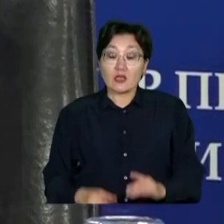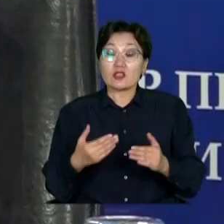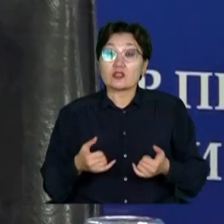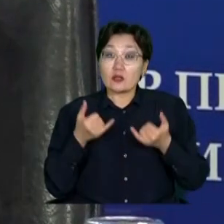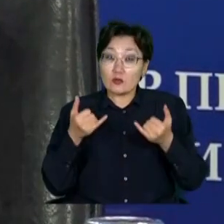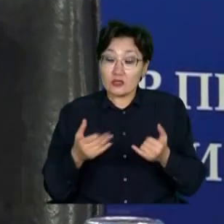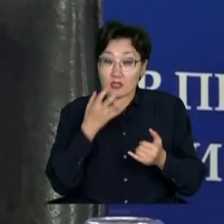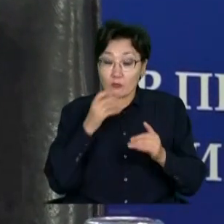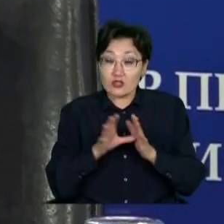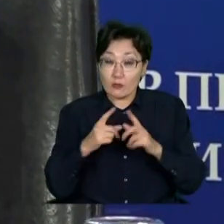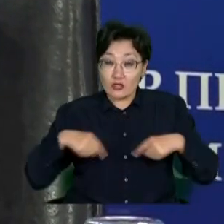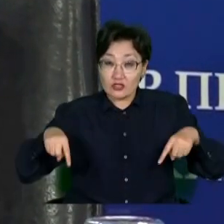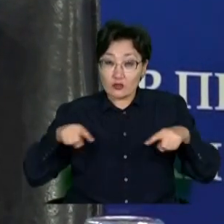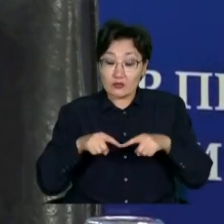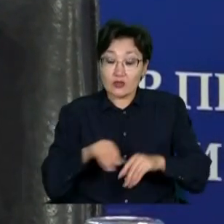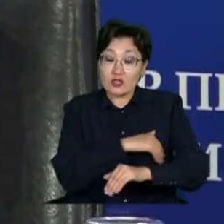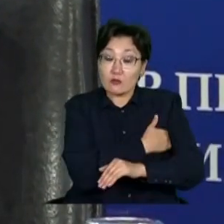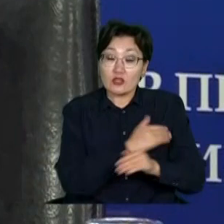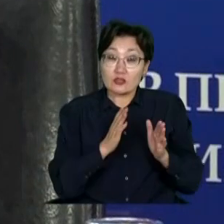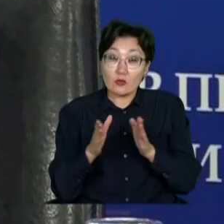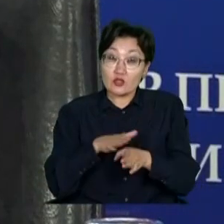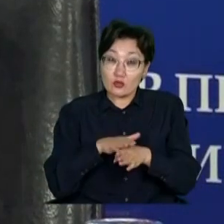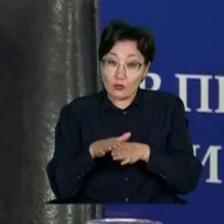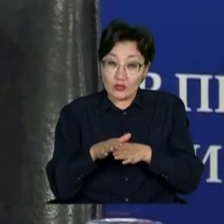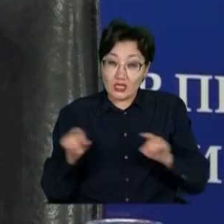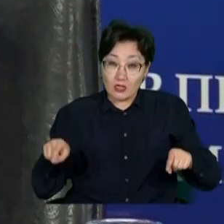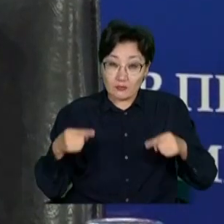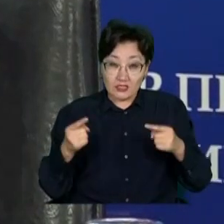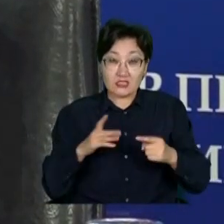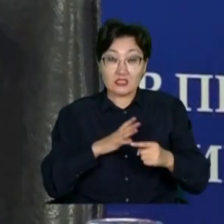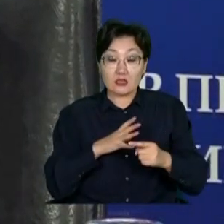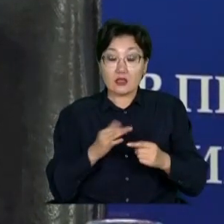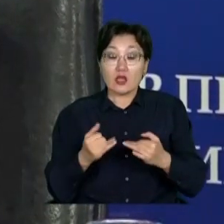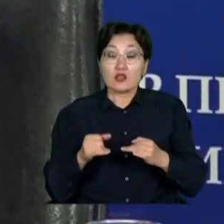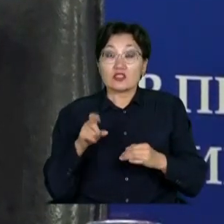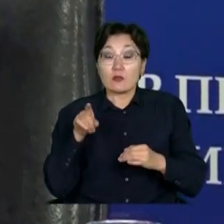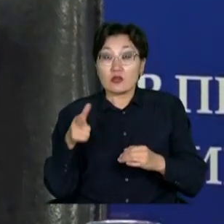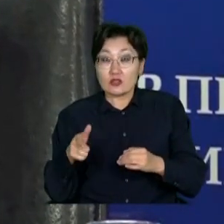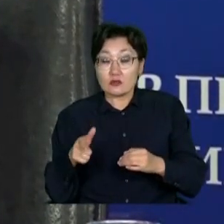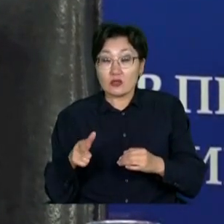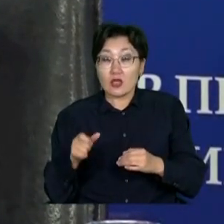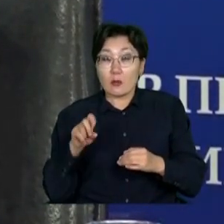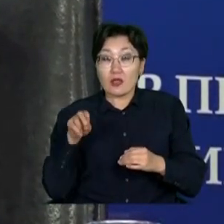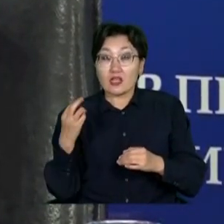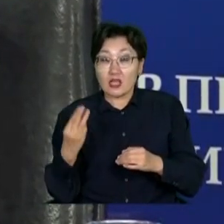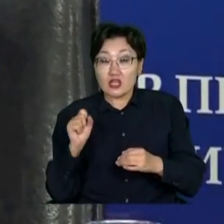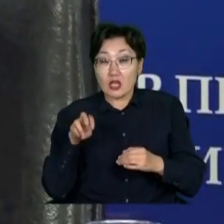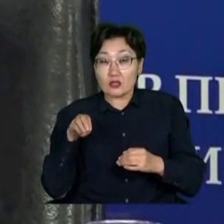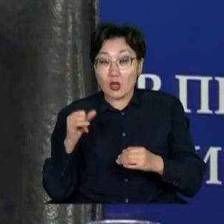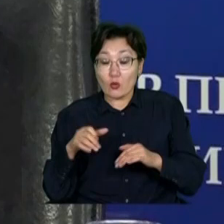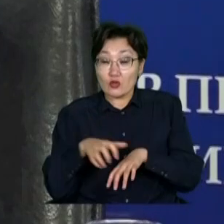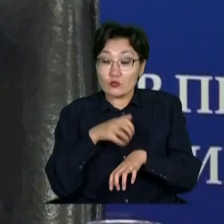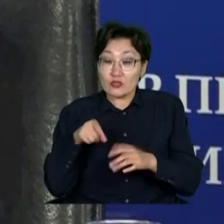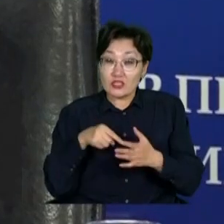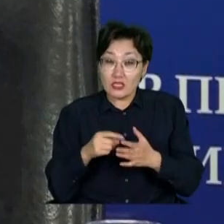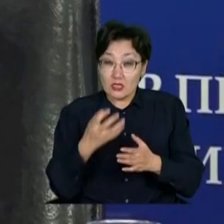жылу электр орталықтары бойынша температуралық режим толық көлемде қалпына келтірілді. Степногорск, Балқаш, Ақтау және Көкшетау